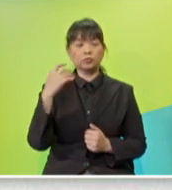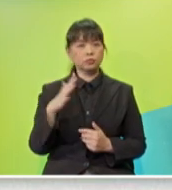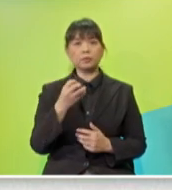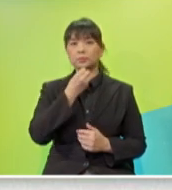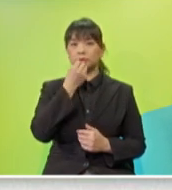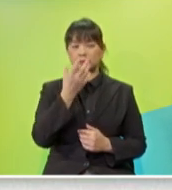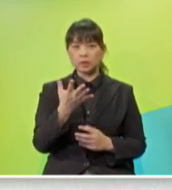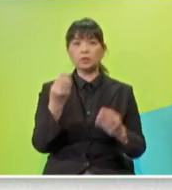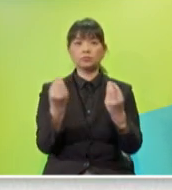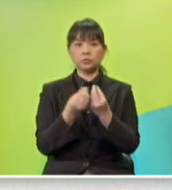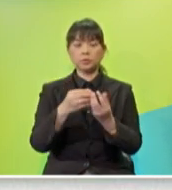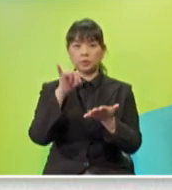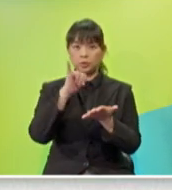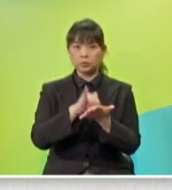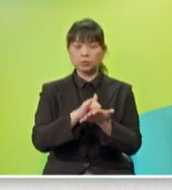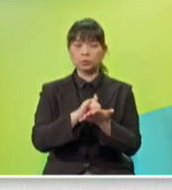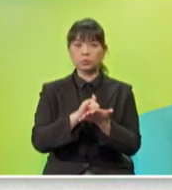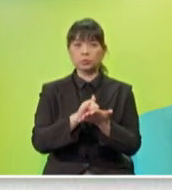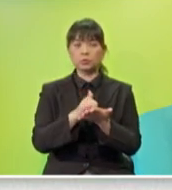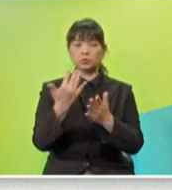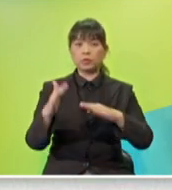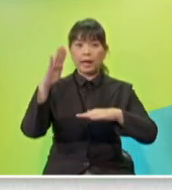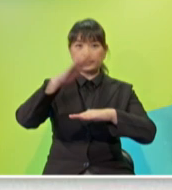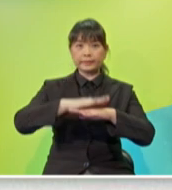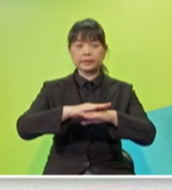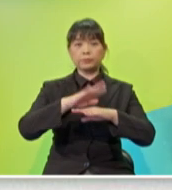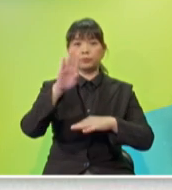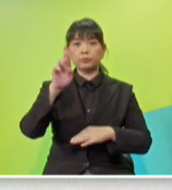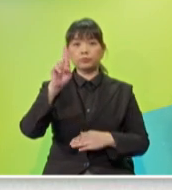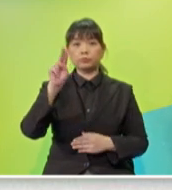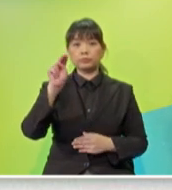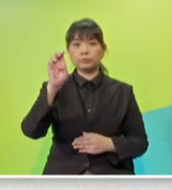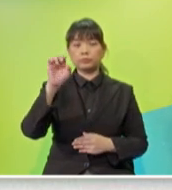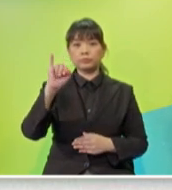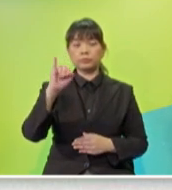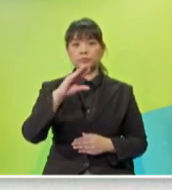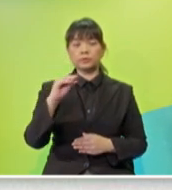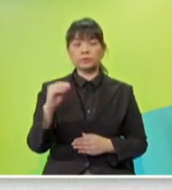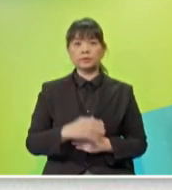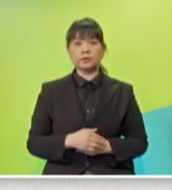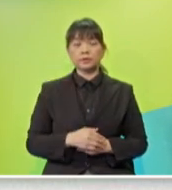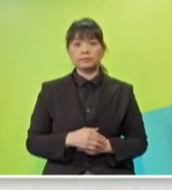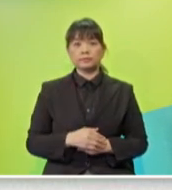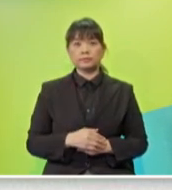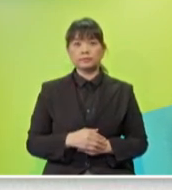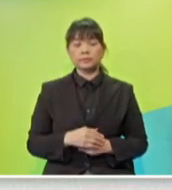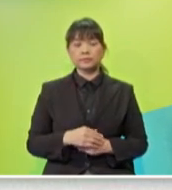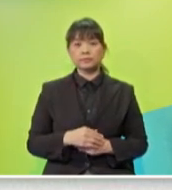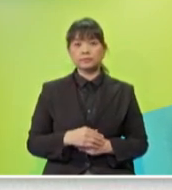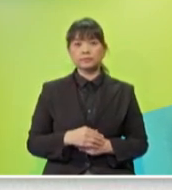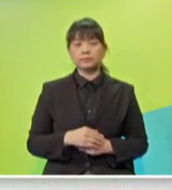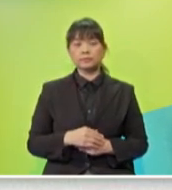jumlah itu mengatasi Brunei yang mencatat 14 kepulauan satu peratus dan